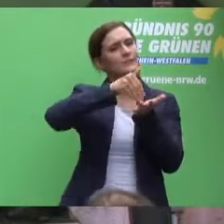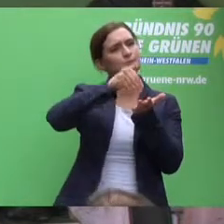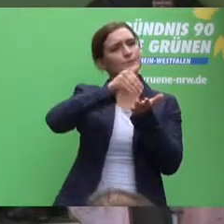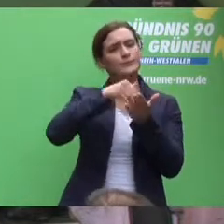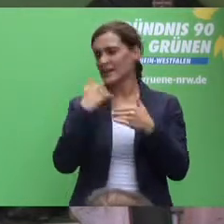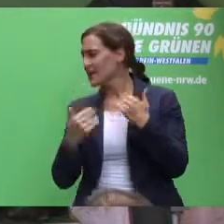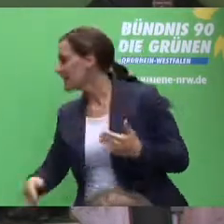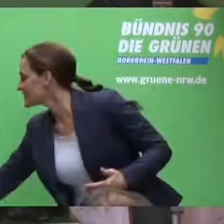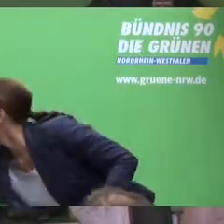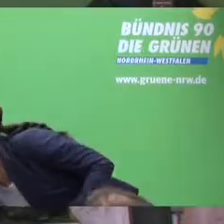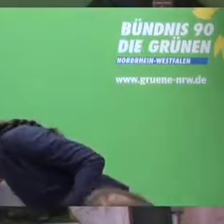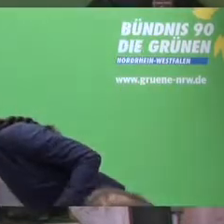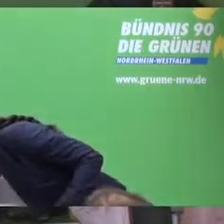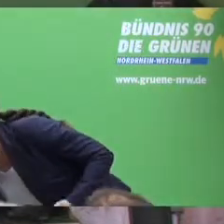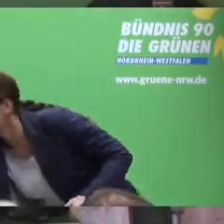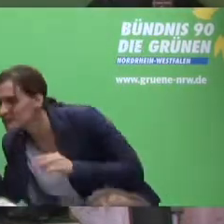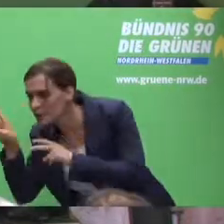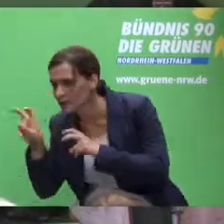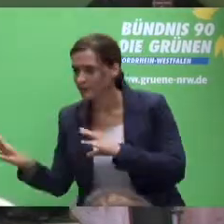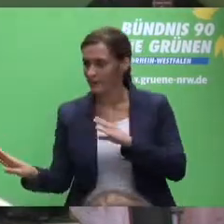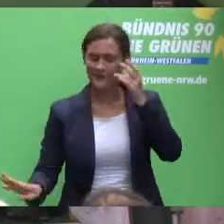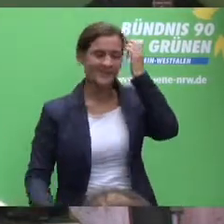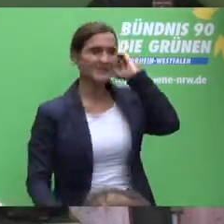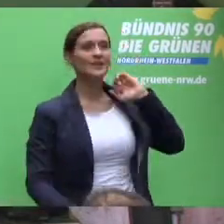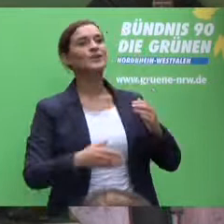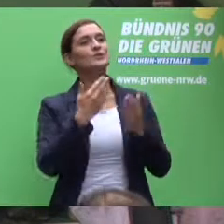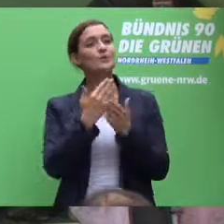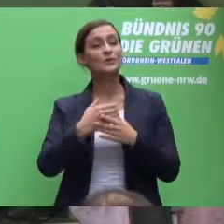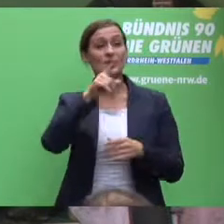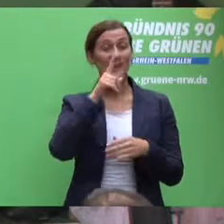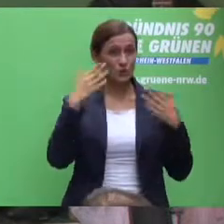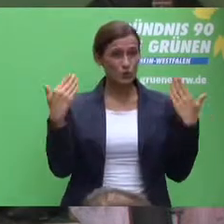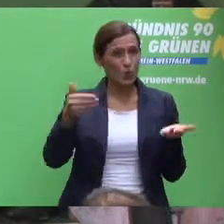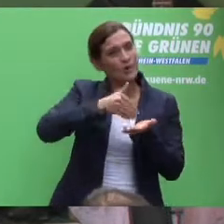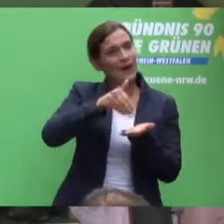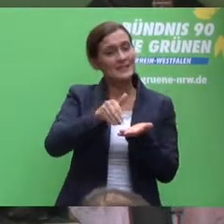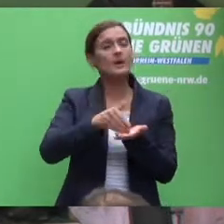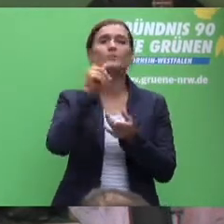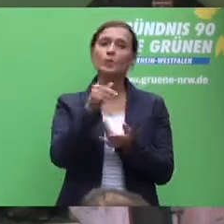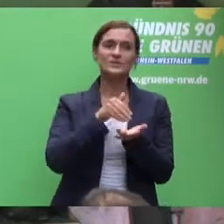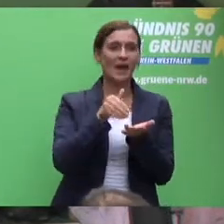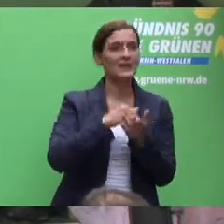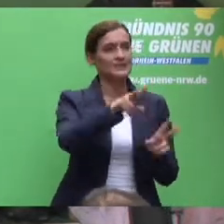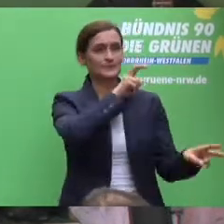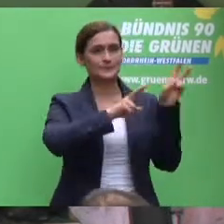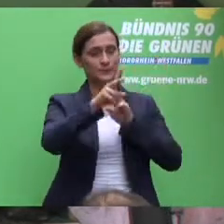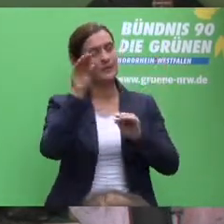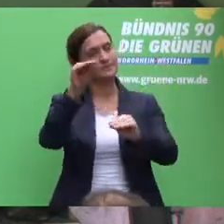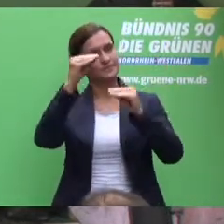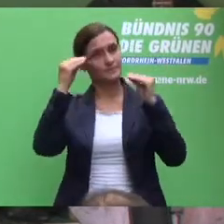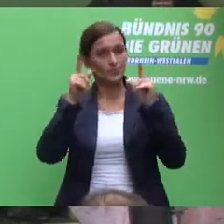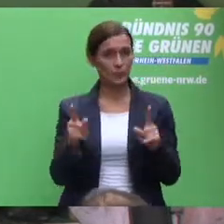benennen. Aber ich finde, man sollte dann auch zur Kenntnis nehmen, wie